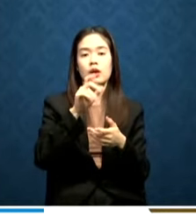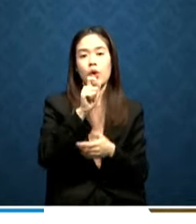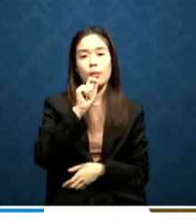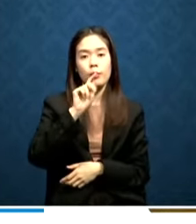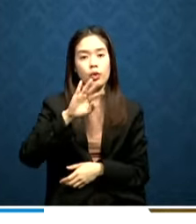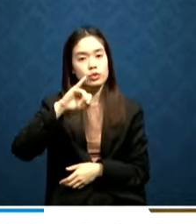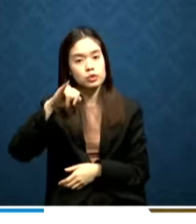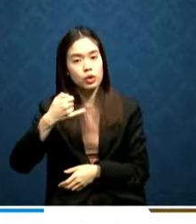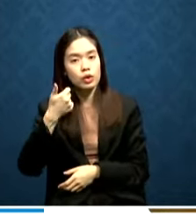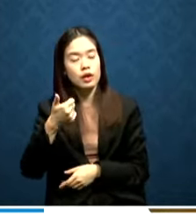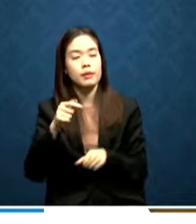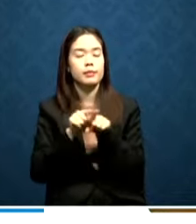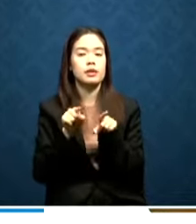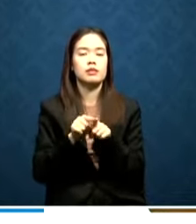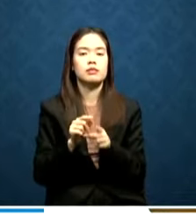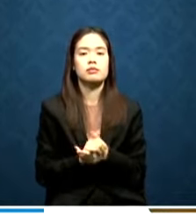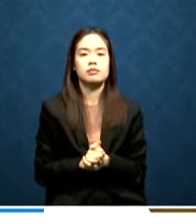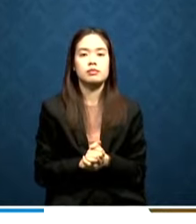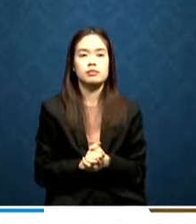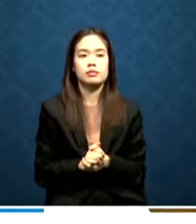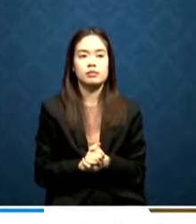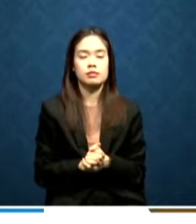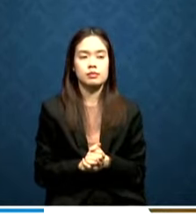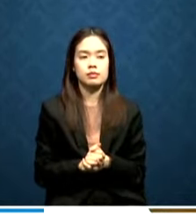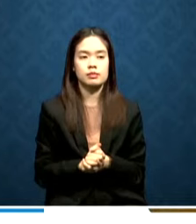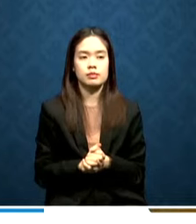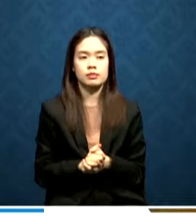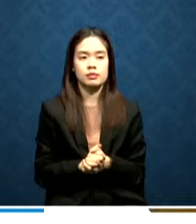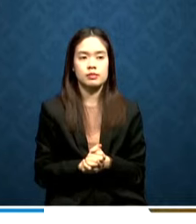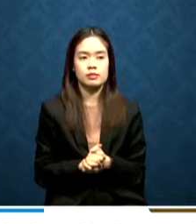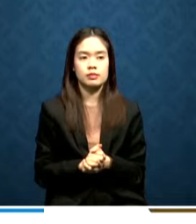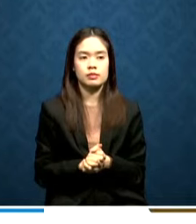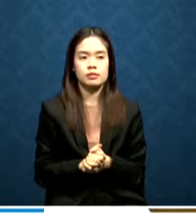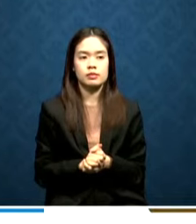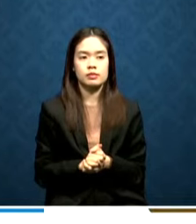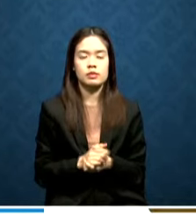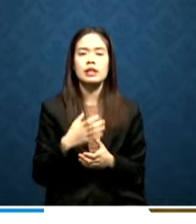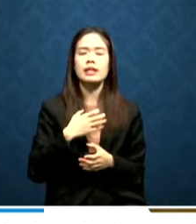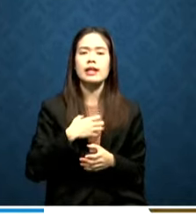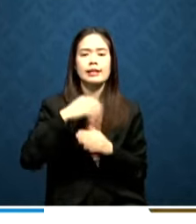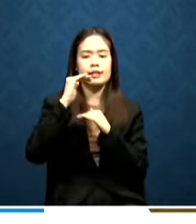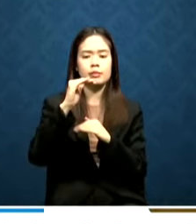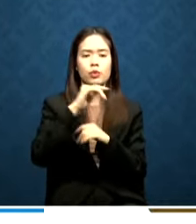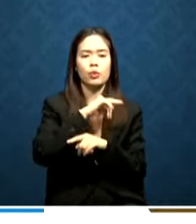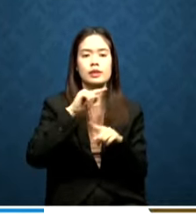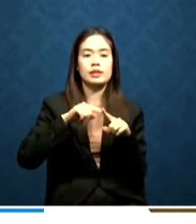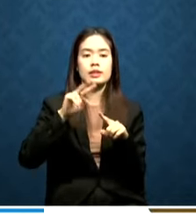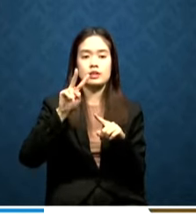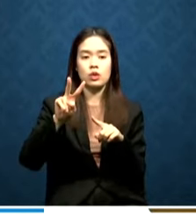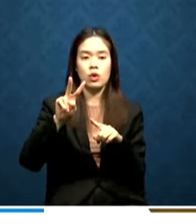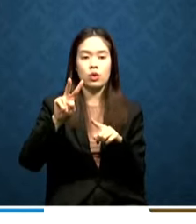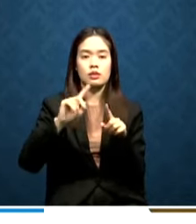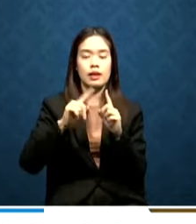เป็นการทั่วไปไอ้ตรงนี้ก็อีกประเด็นที่เราเล็งไว้เนี่ยนะครับว่าอยากแก้ไปลงวันที่2ซึ่งท่านประภาสได้พูด